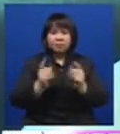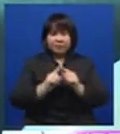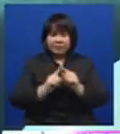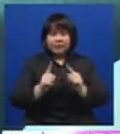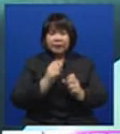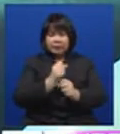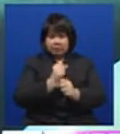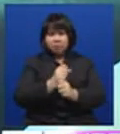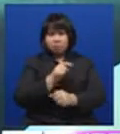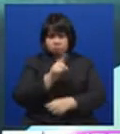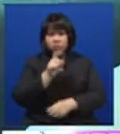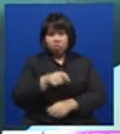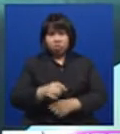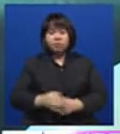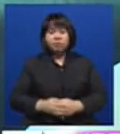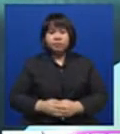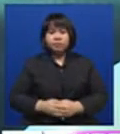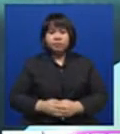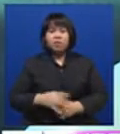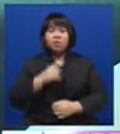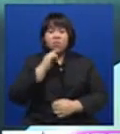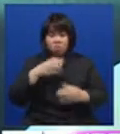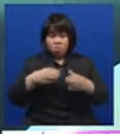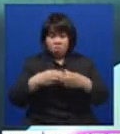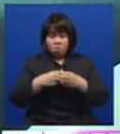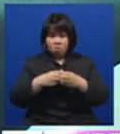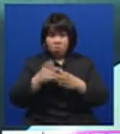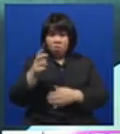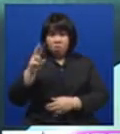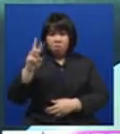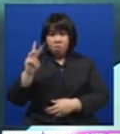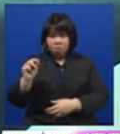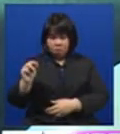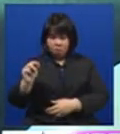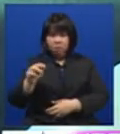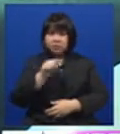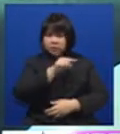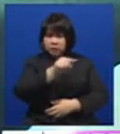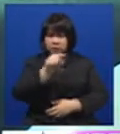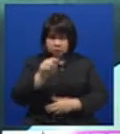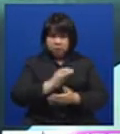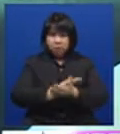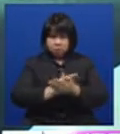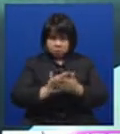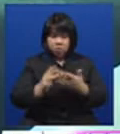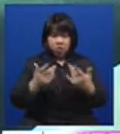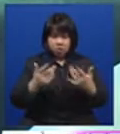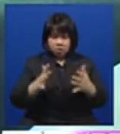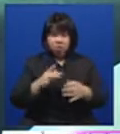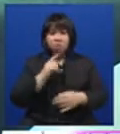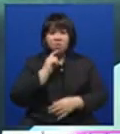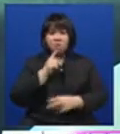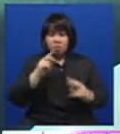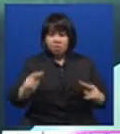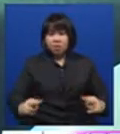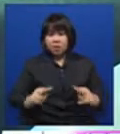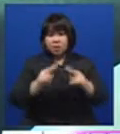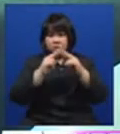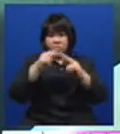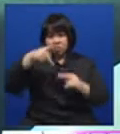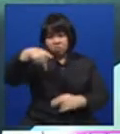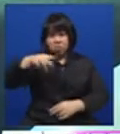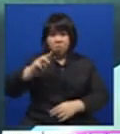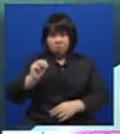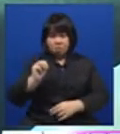ทำตรงนี้คณะรัฐมนตรีก็มอบหมายหน้าที่ไปแล้วให้กระทรวงพัฒนาสังคมเนี่ยเ